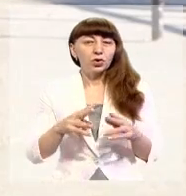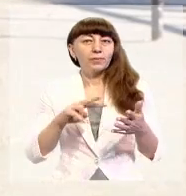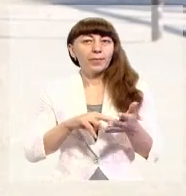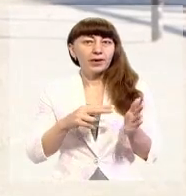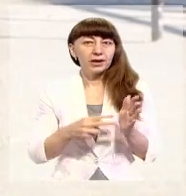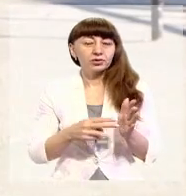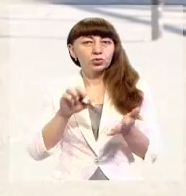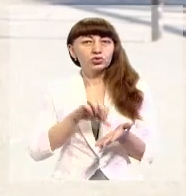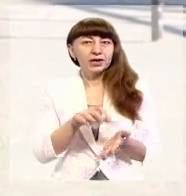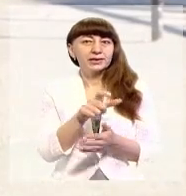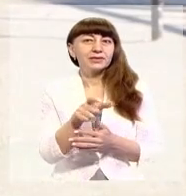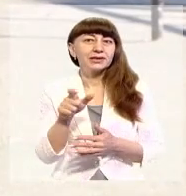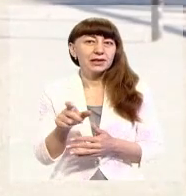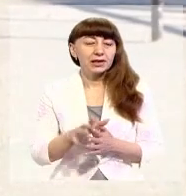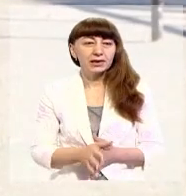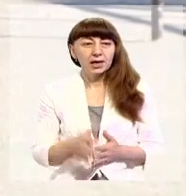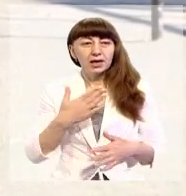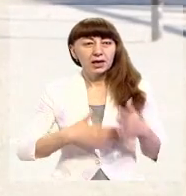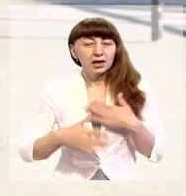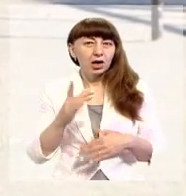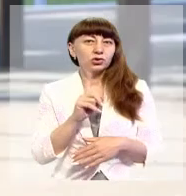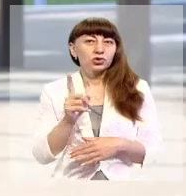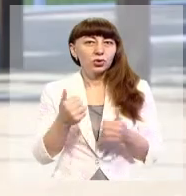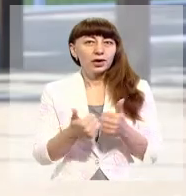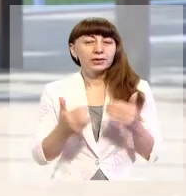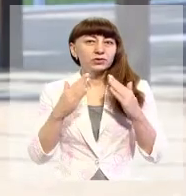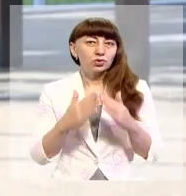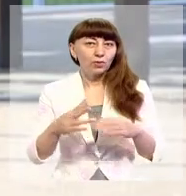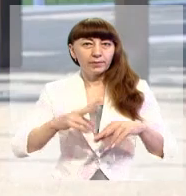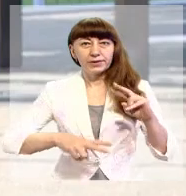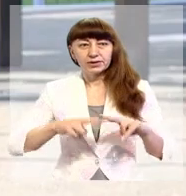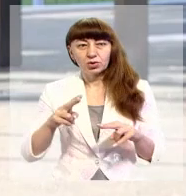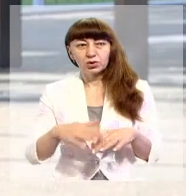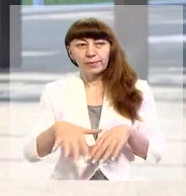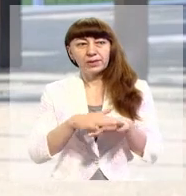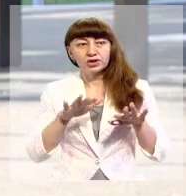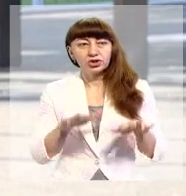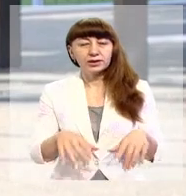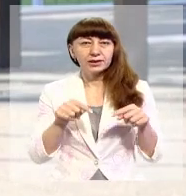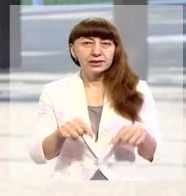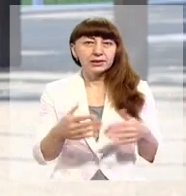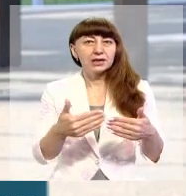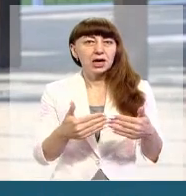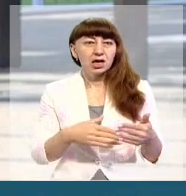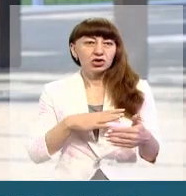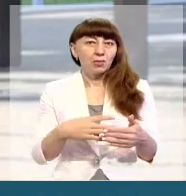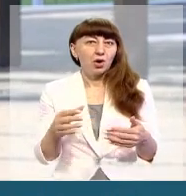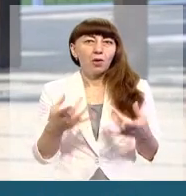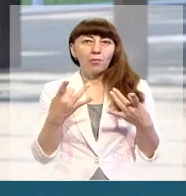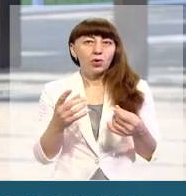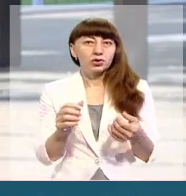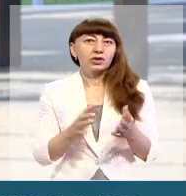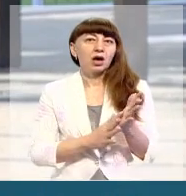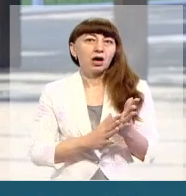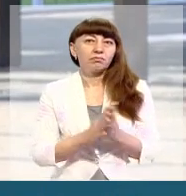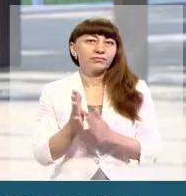Мен біздің үйдің ауласында алаң салынғанына қуаныштымын. Осы жерде тас болған бұрын. 6 досым бар. Бәріміз футбол ойнаймыз. Алаң да өте күшті.